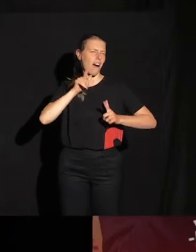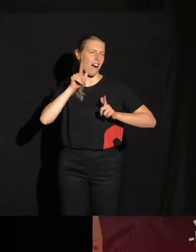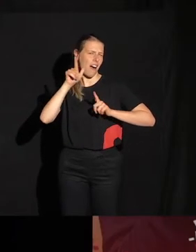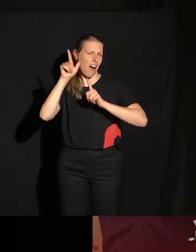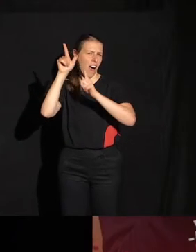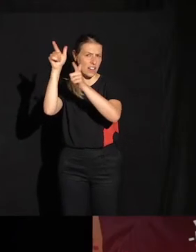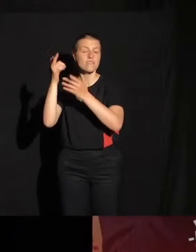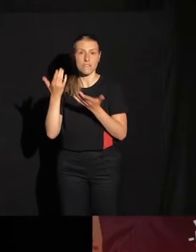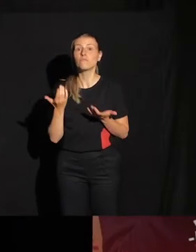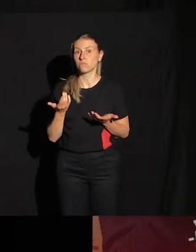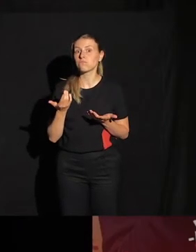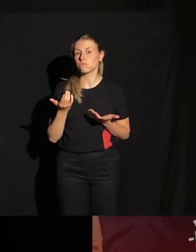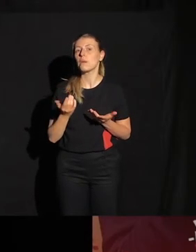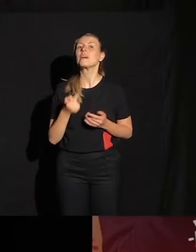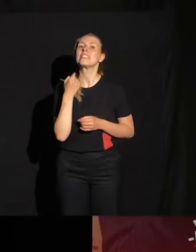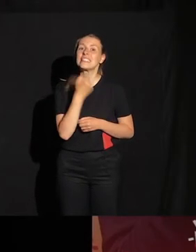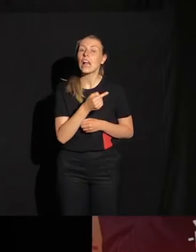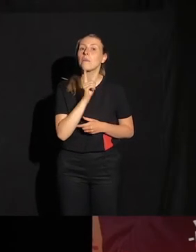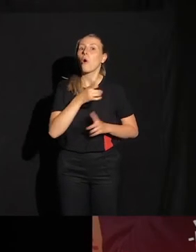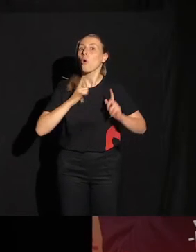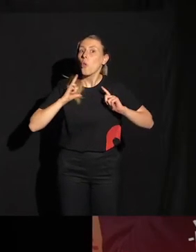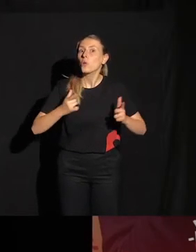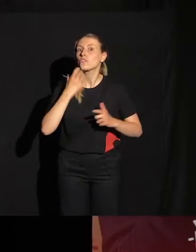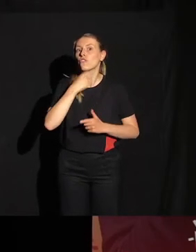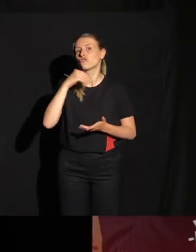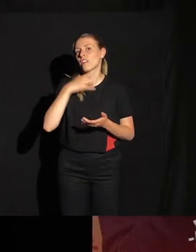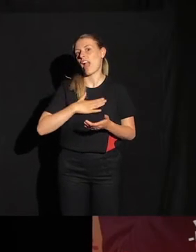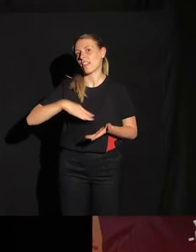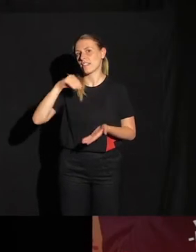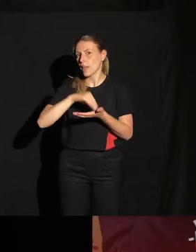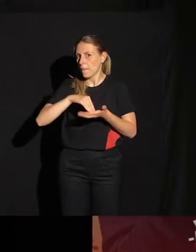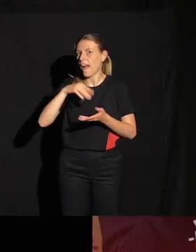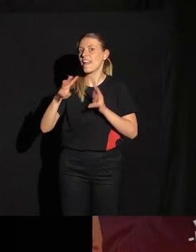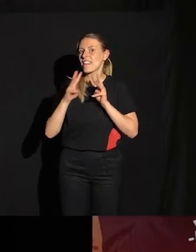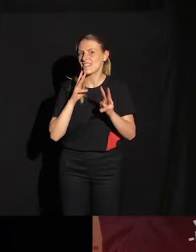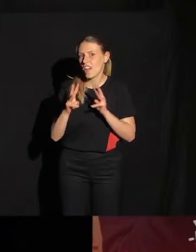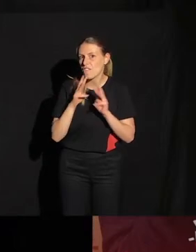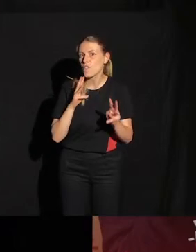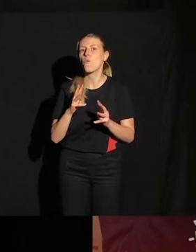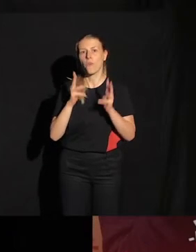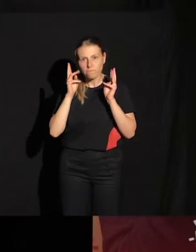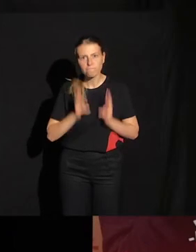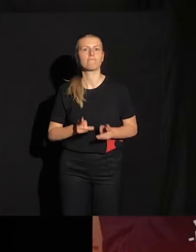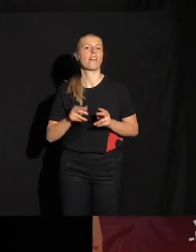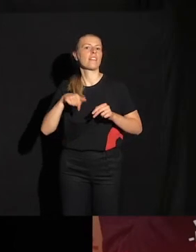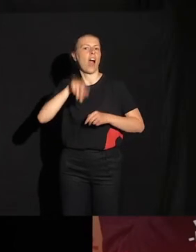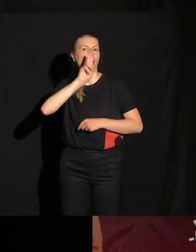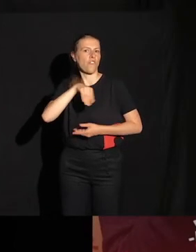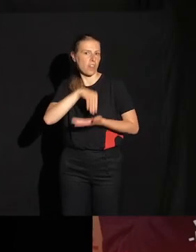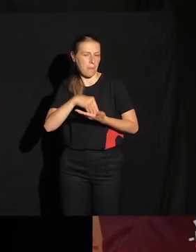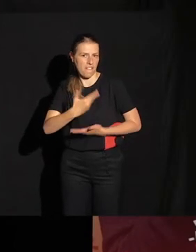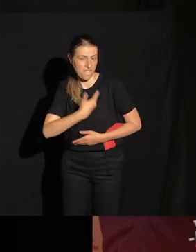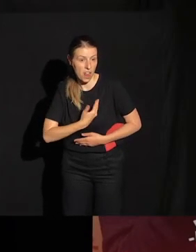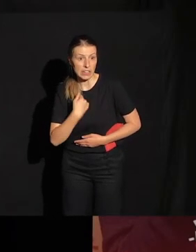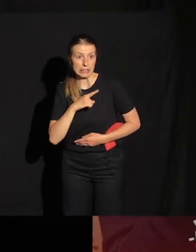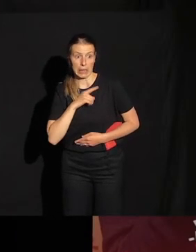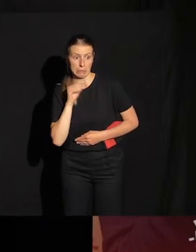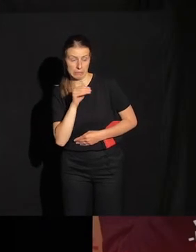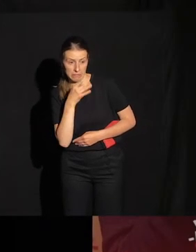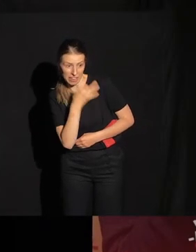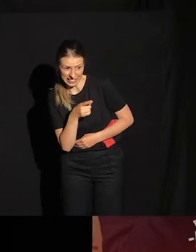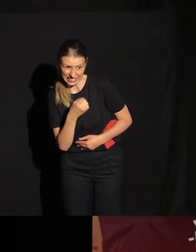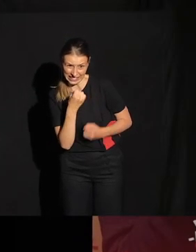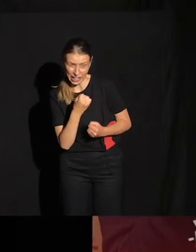und hatten eigentlich auch total Lust, hier zum Interview jetzt nach Hannover zu kommen. Und ich habe gesagt, wollt ihr das wirklich machen